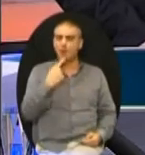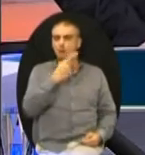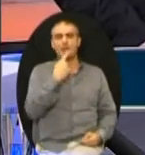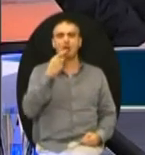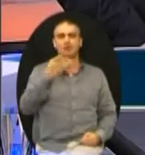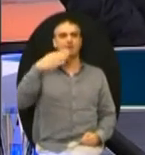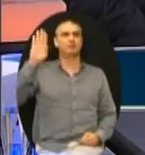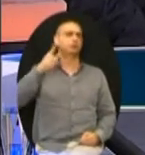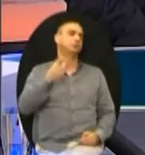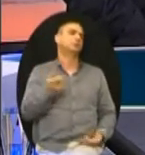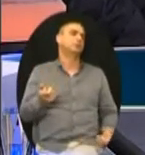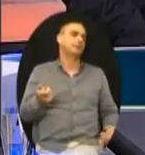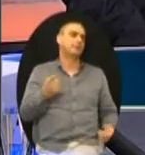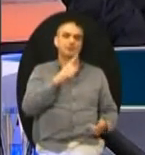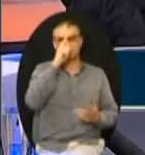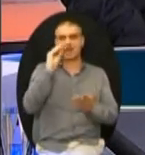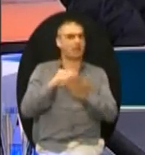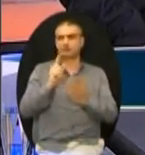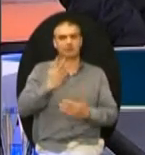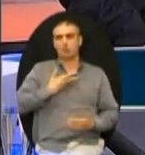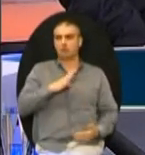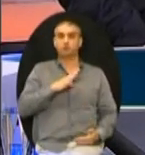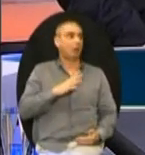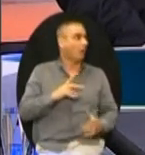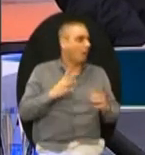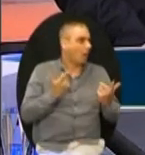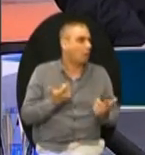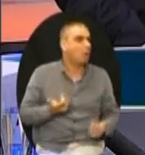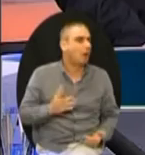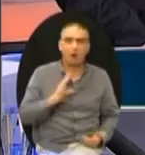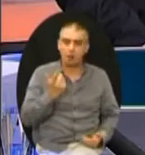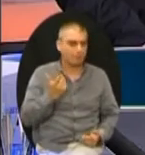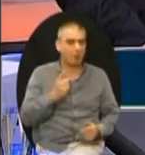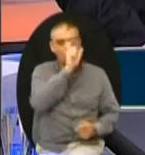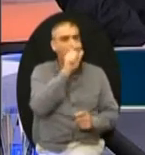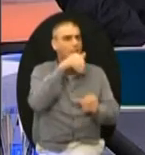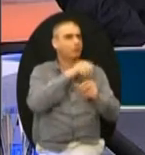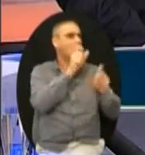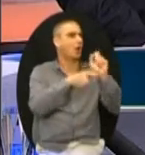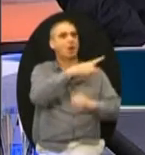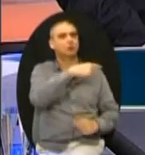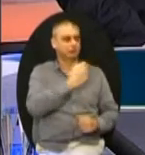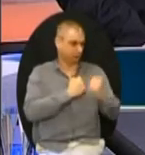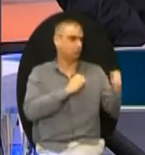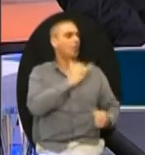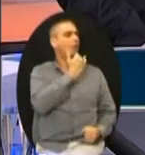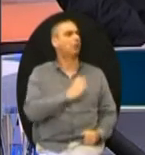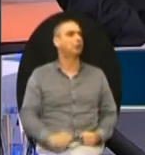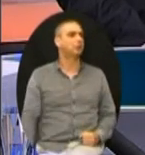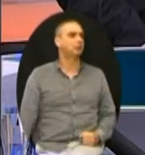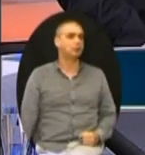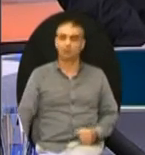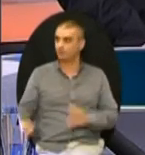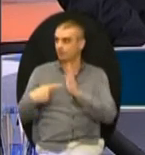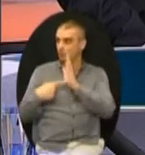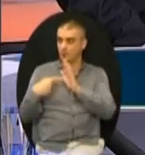פשיסט. זה החתמה, זה החתמה, זה לא מייצר סכנות. למה לא? אולי באוכלוסייה, אולי באוכלוסייה, משמאל זה כן. הדוגמה שנתן עורך